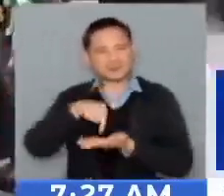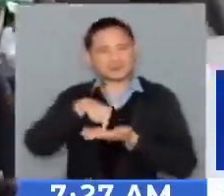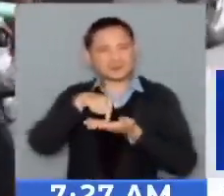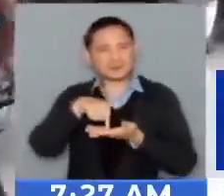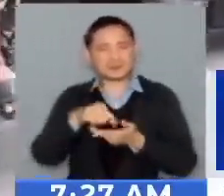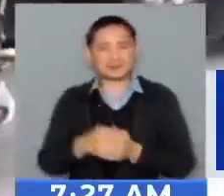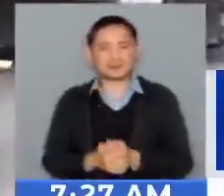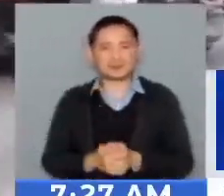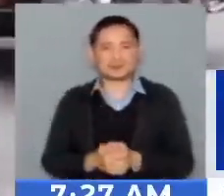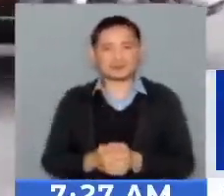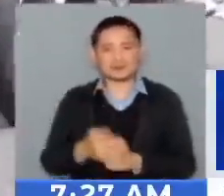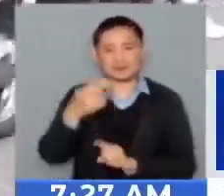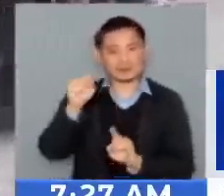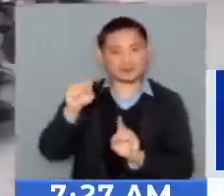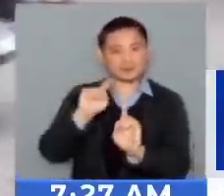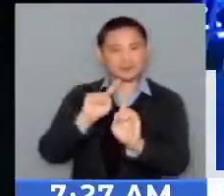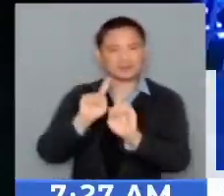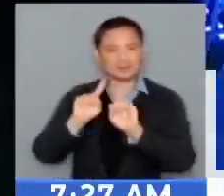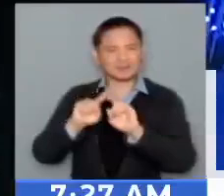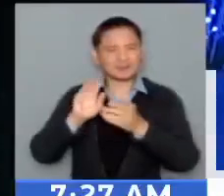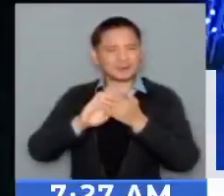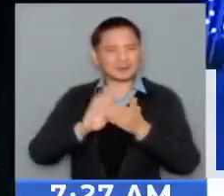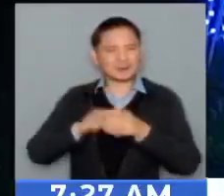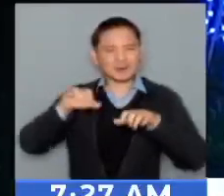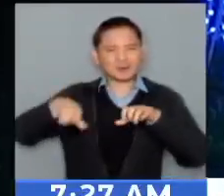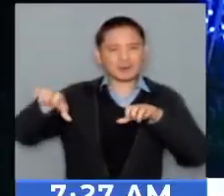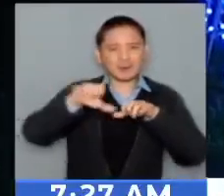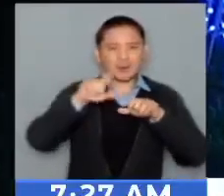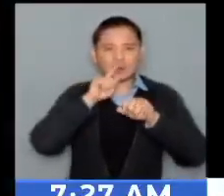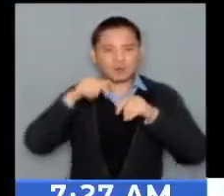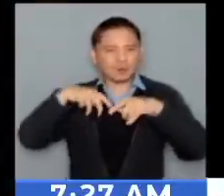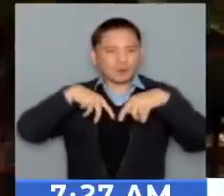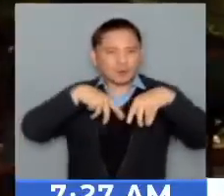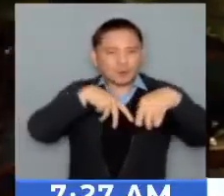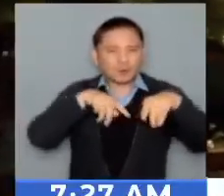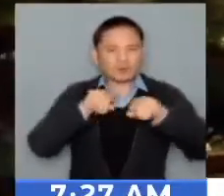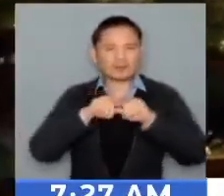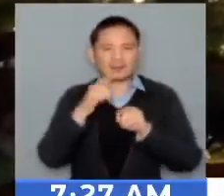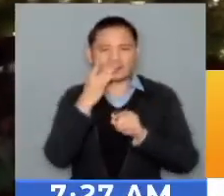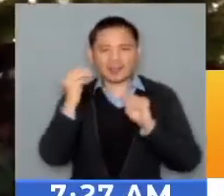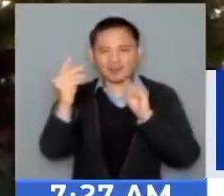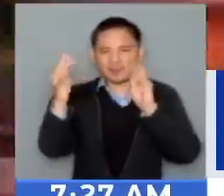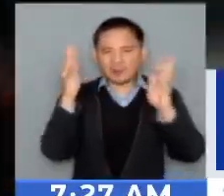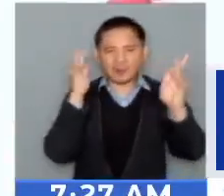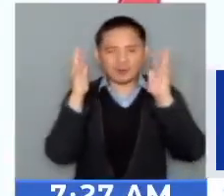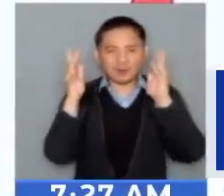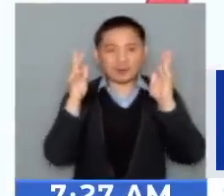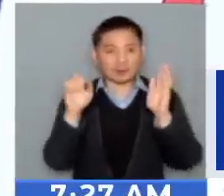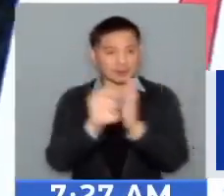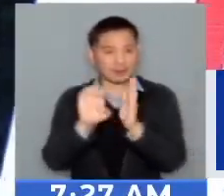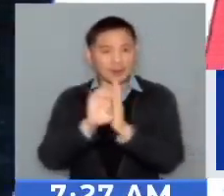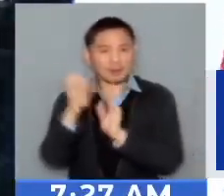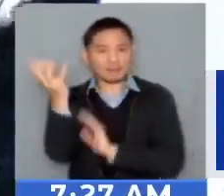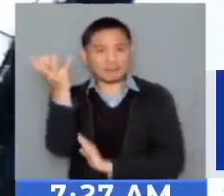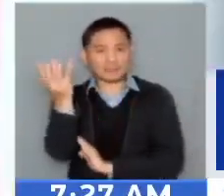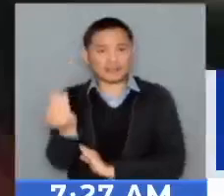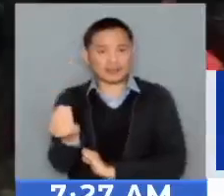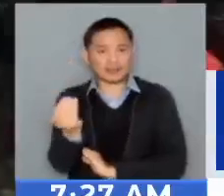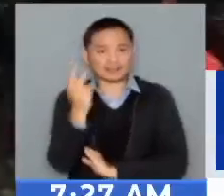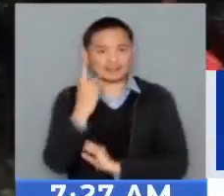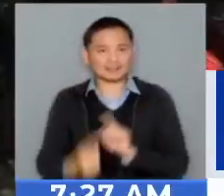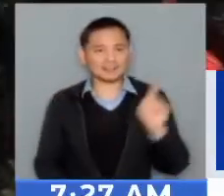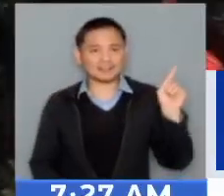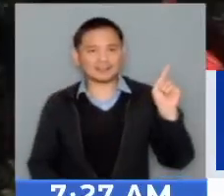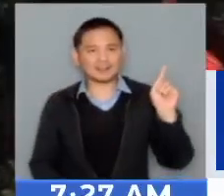ang Christmas decoration sa lugar. Sa Ibaan, Batangas naman, pinailawan na rin ang kanilang Christmas Tree of